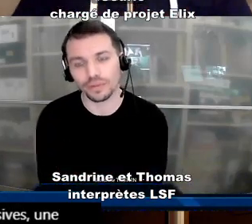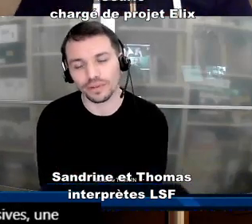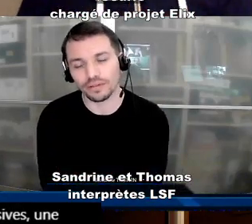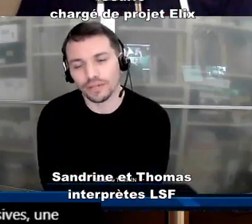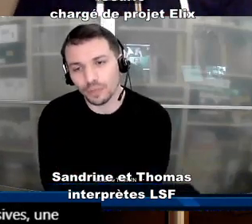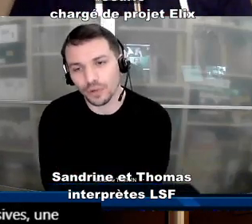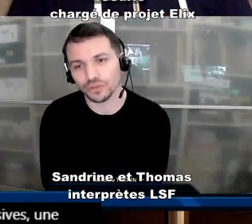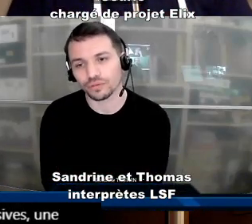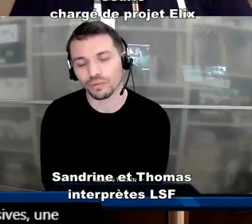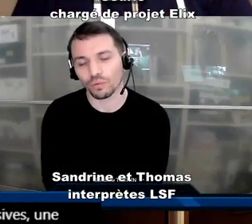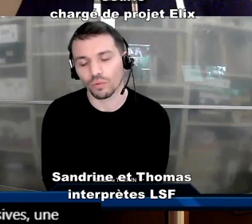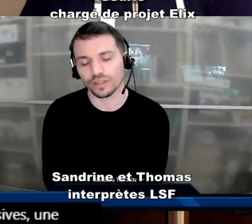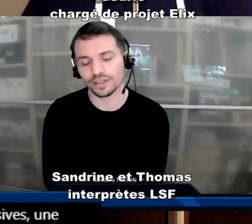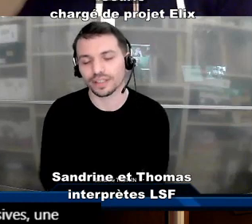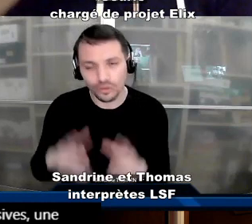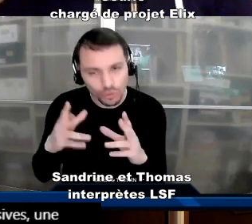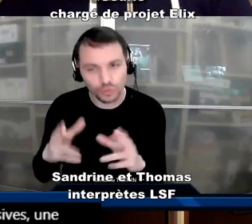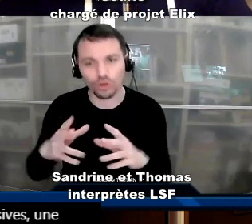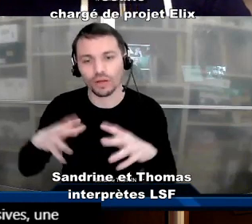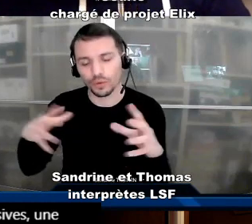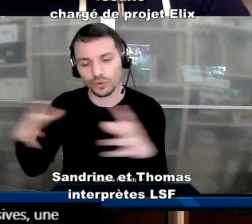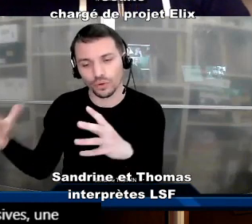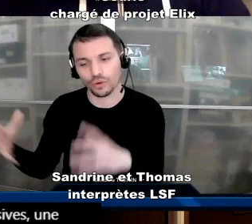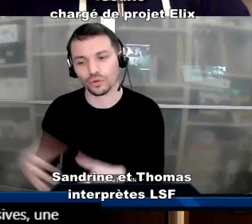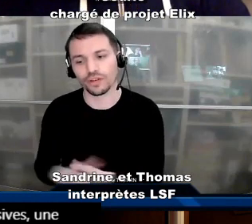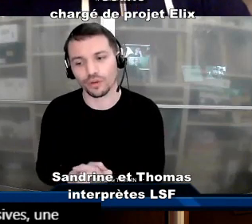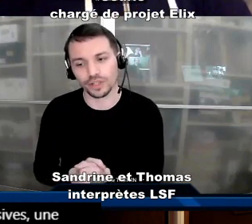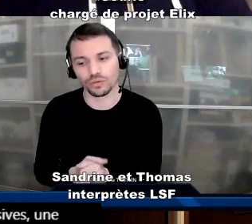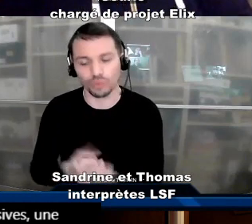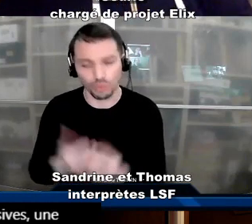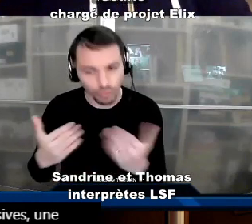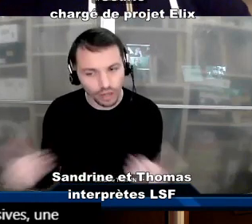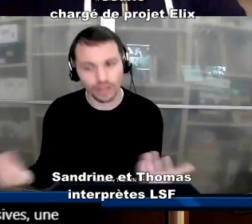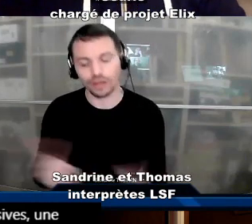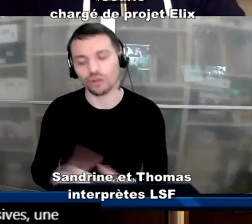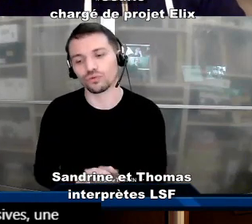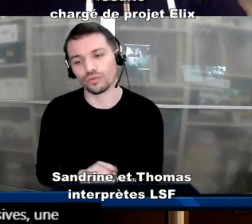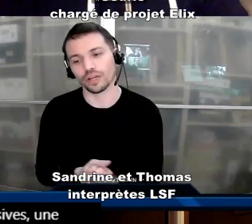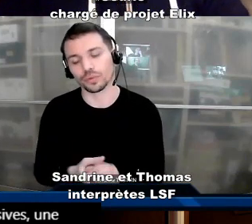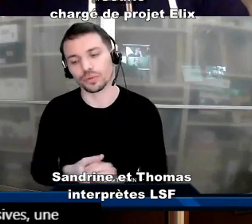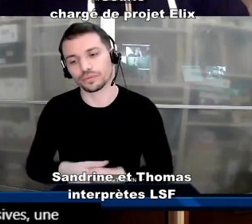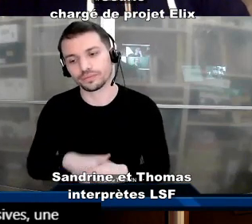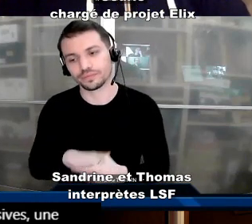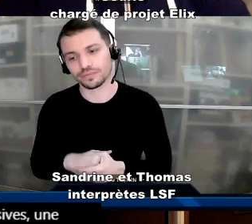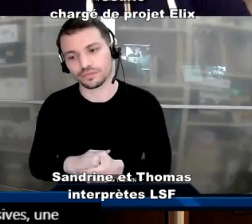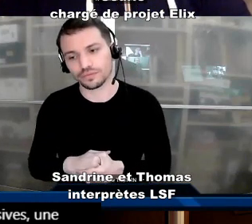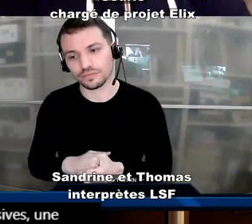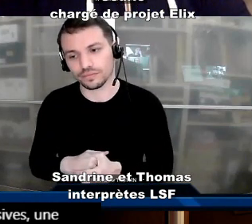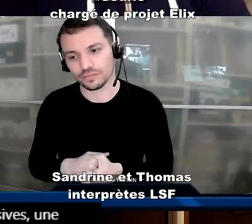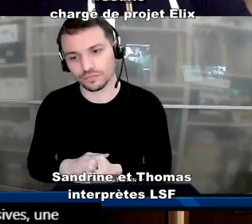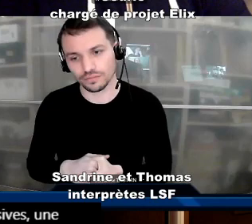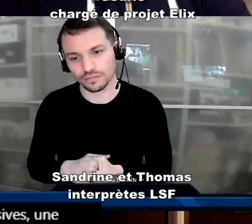Mais l'importance pour moi, c'est qu'il y ait une rupture quand même entre les formations pour pouvoir souffler un peu.